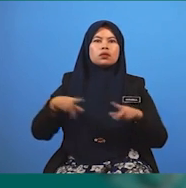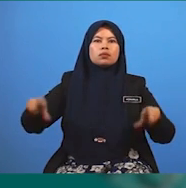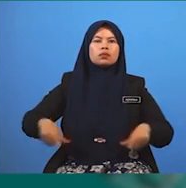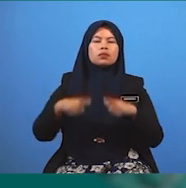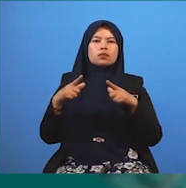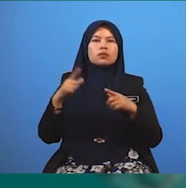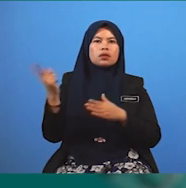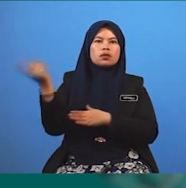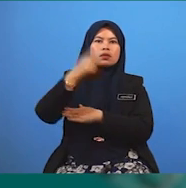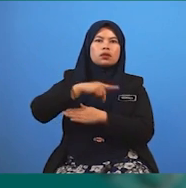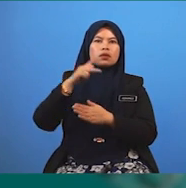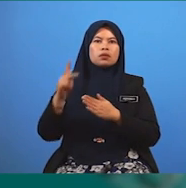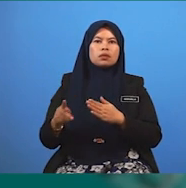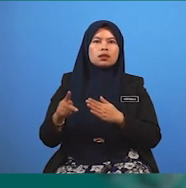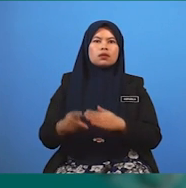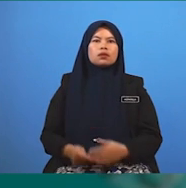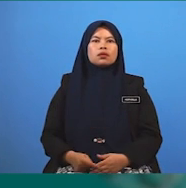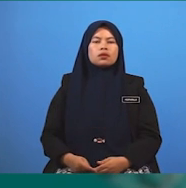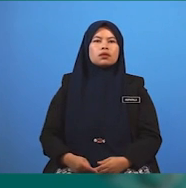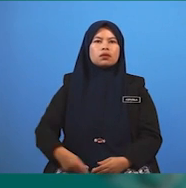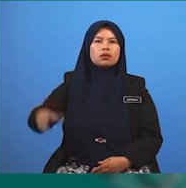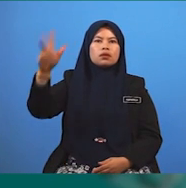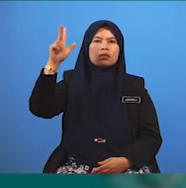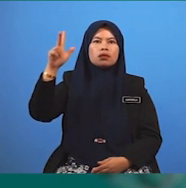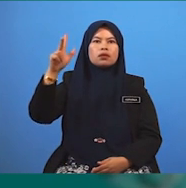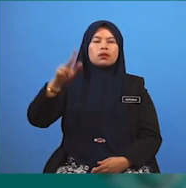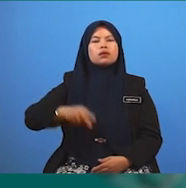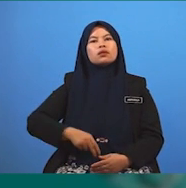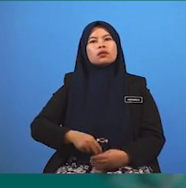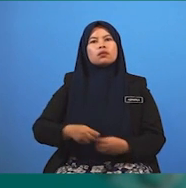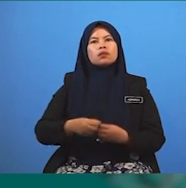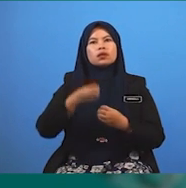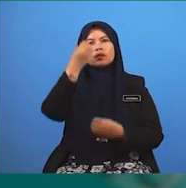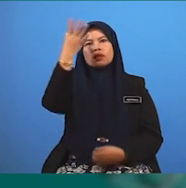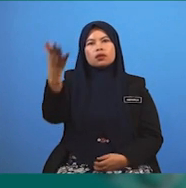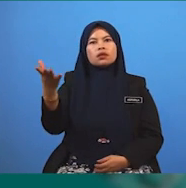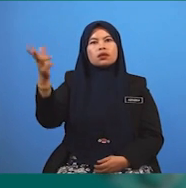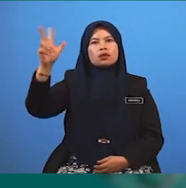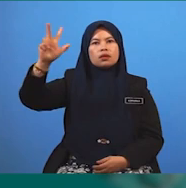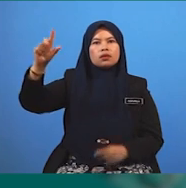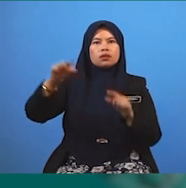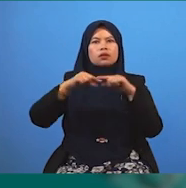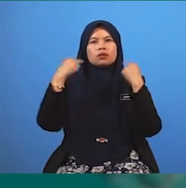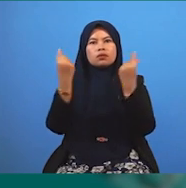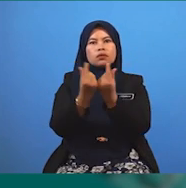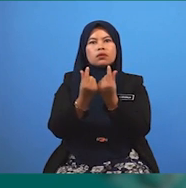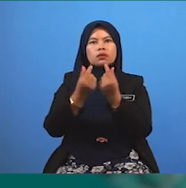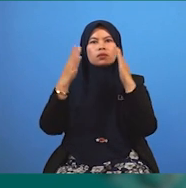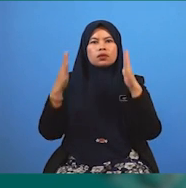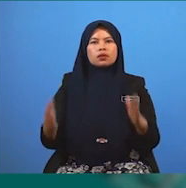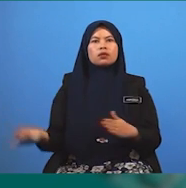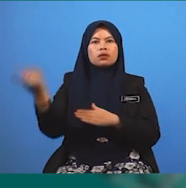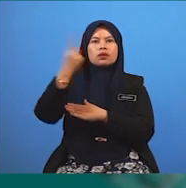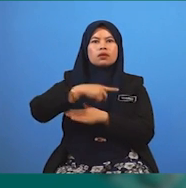Yang ketiga, menjelaskan tiga golongan manusia pada hari kiamat berdasarkan